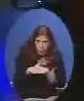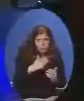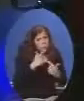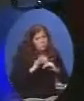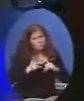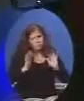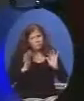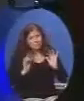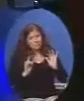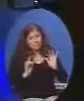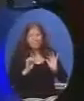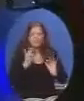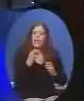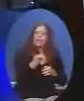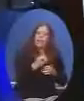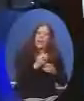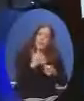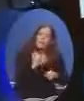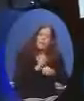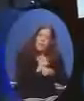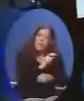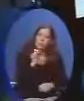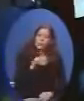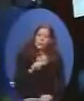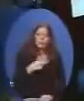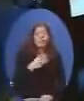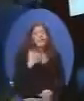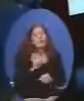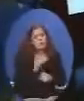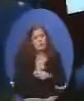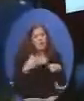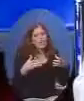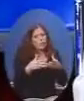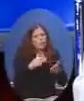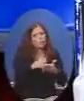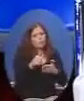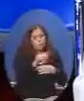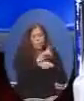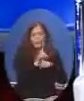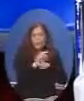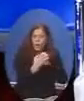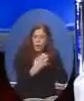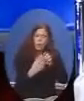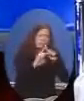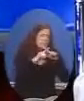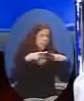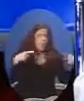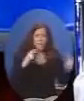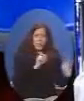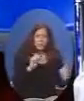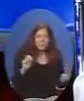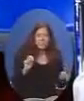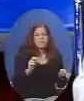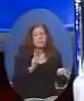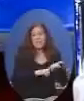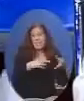לא. ואיך אתה הפכת פעיל בנושא הזה? אני הייתי פעיל חברתי במשך תקופה ארוכה בכל מיני נושאים,